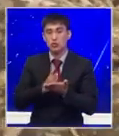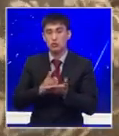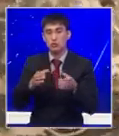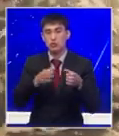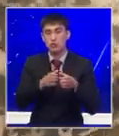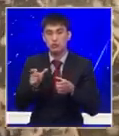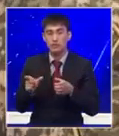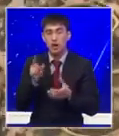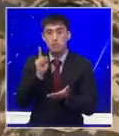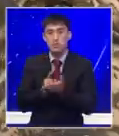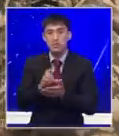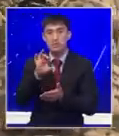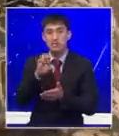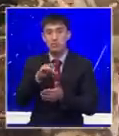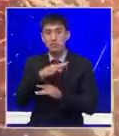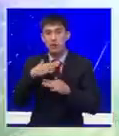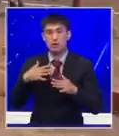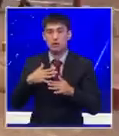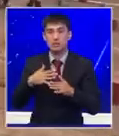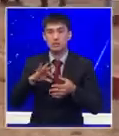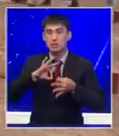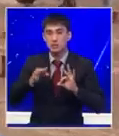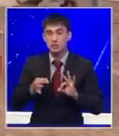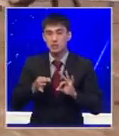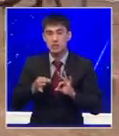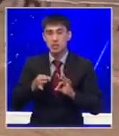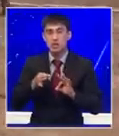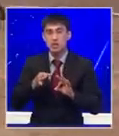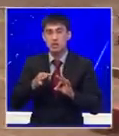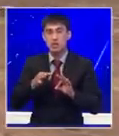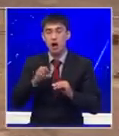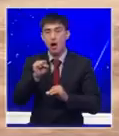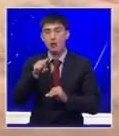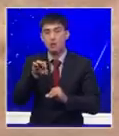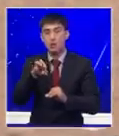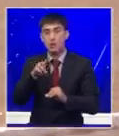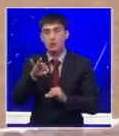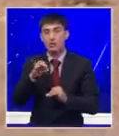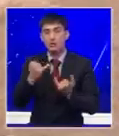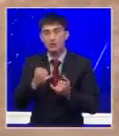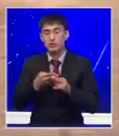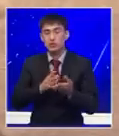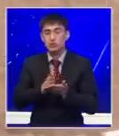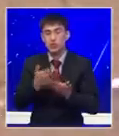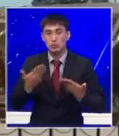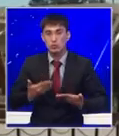состава. Обязанности сержанта многогранны и сложны. Мейер Алдабергенов – один из тех, кто служит в этой отрасли.